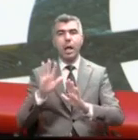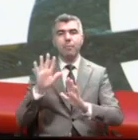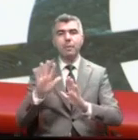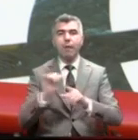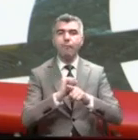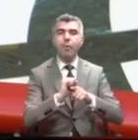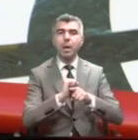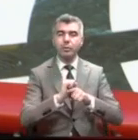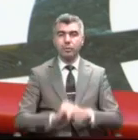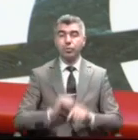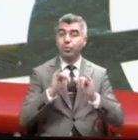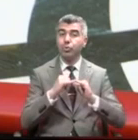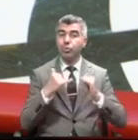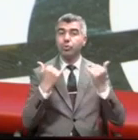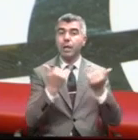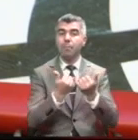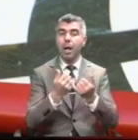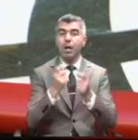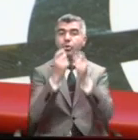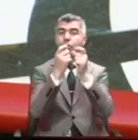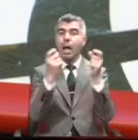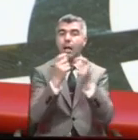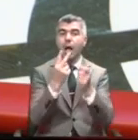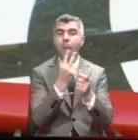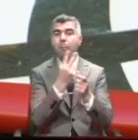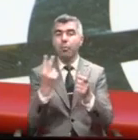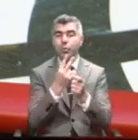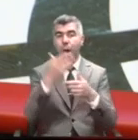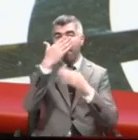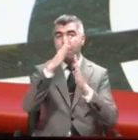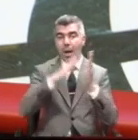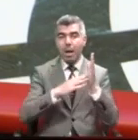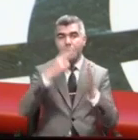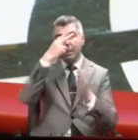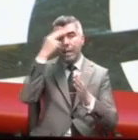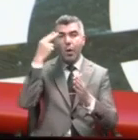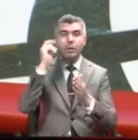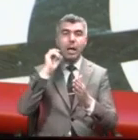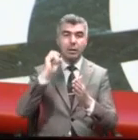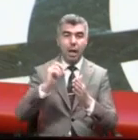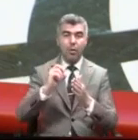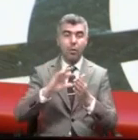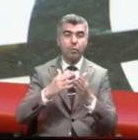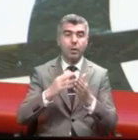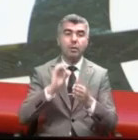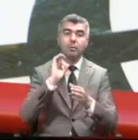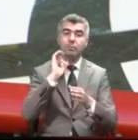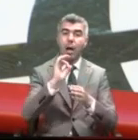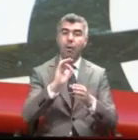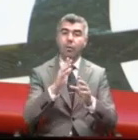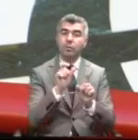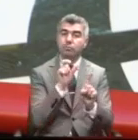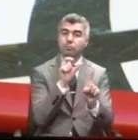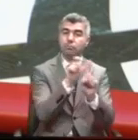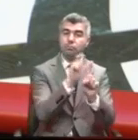عقد اجتماعات مع الشركتين الناقلتين الخطوط المغربيه والسعوديه لوضعه وضبط برنامج نقل الحجاج